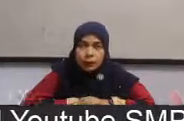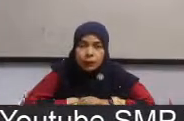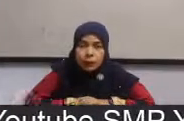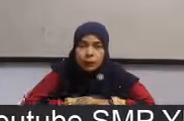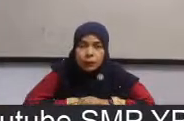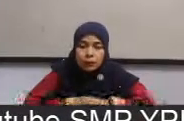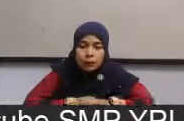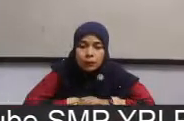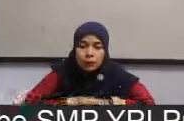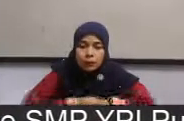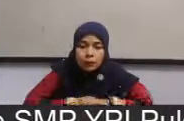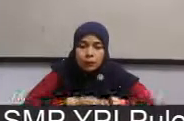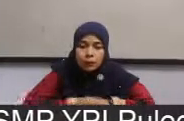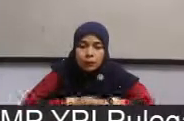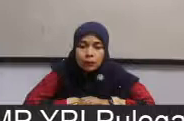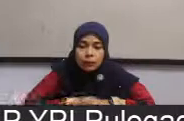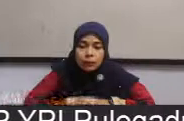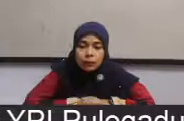ingat